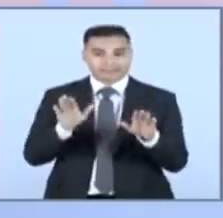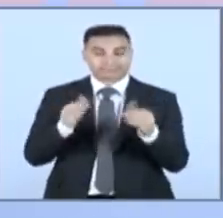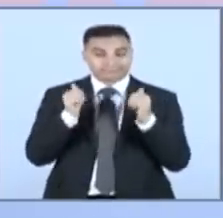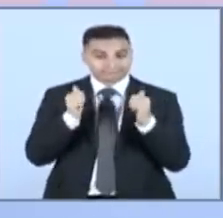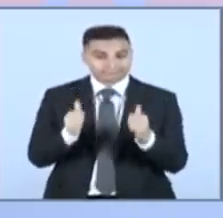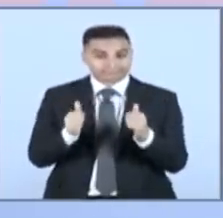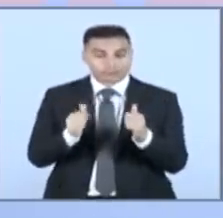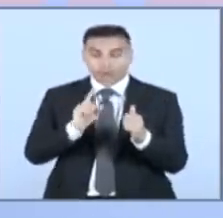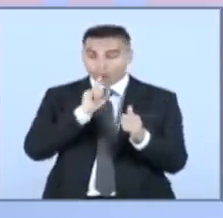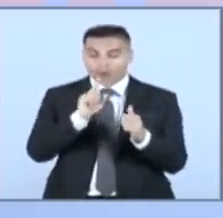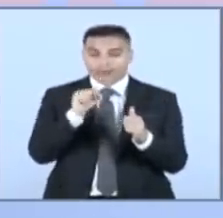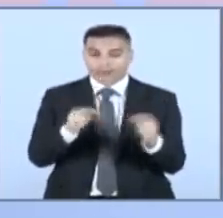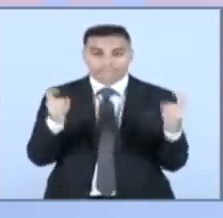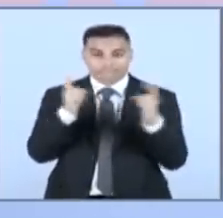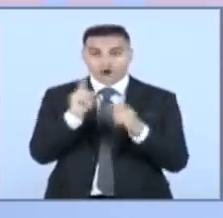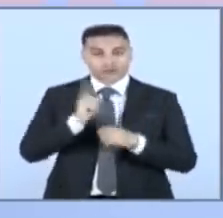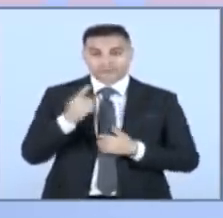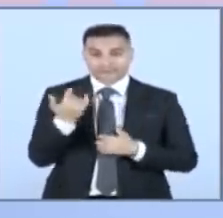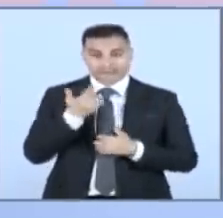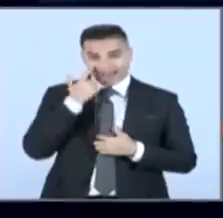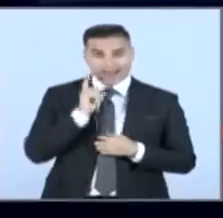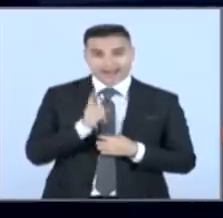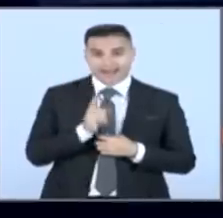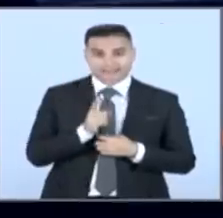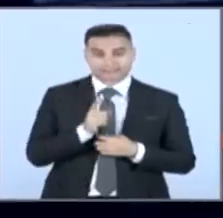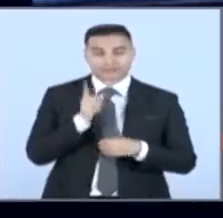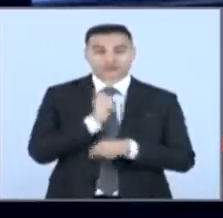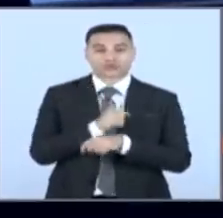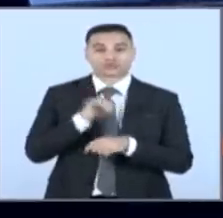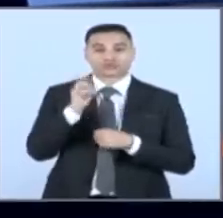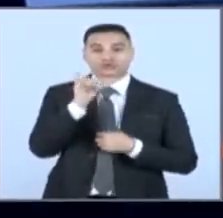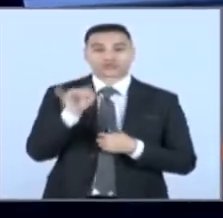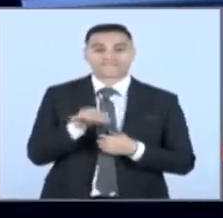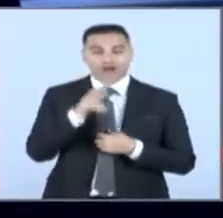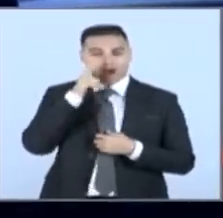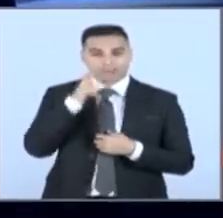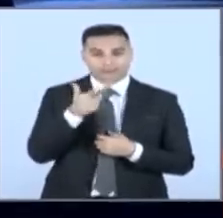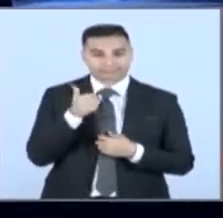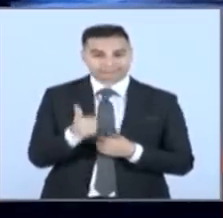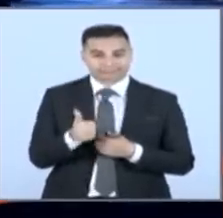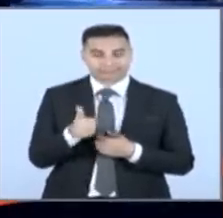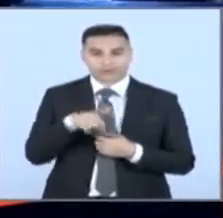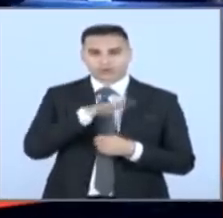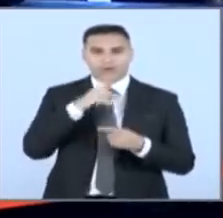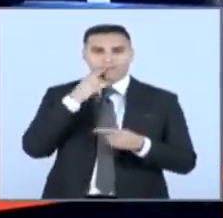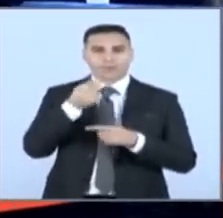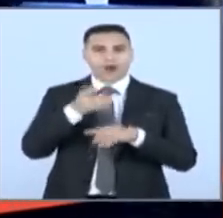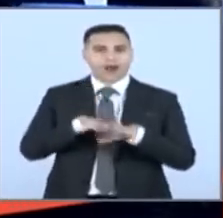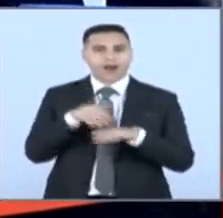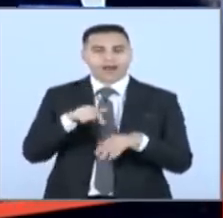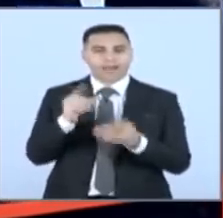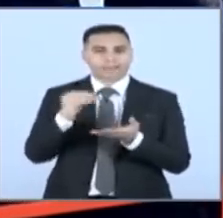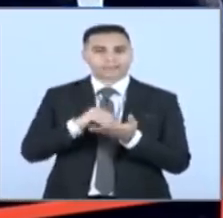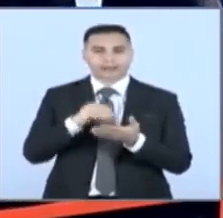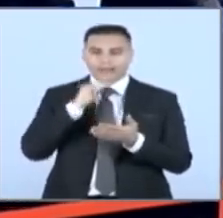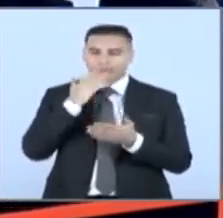شاء الله. ولكن ماتش النهاردة مش سهل. طبعًا ماتش صعب. أستاذ مصطفى أخبارك إيه؟ الحمد لله والله يا مستر. ردود الأفعال عاملة إزاي؟